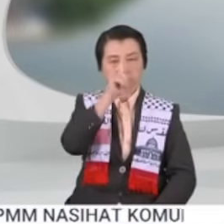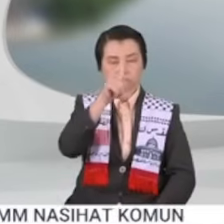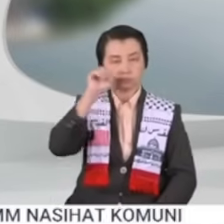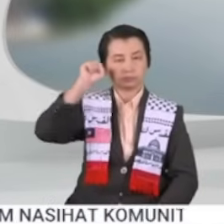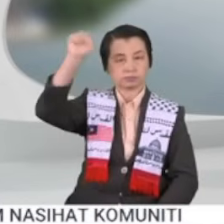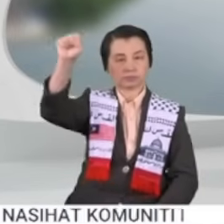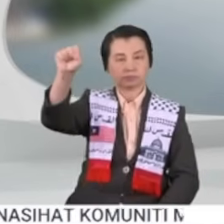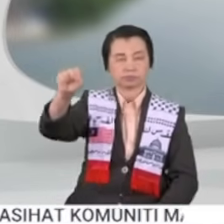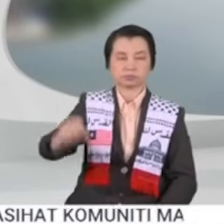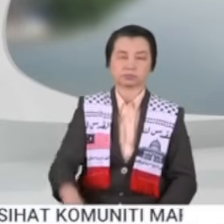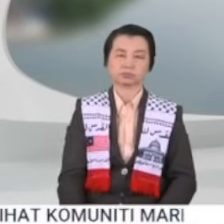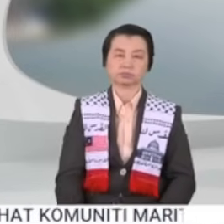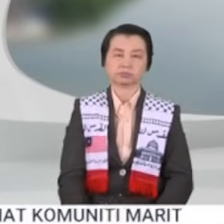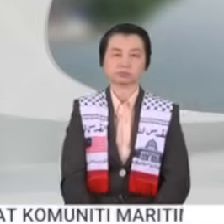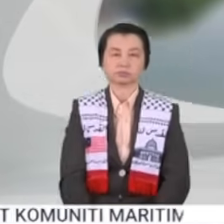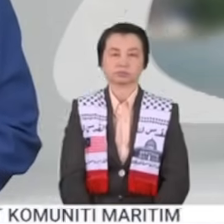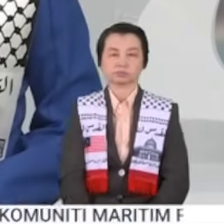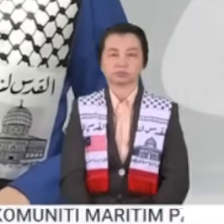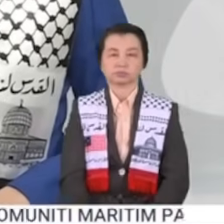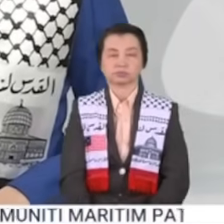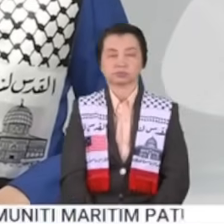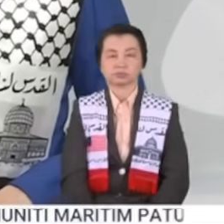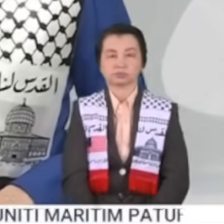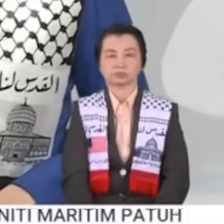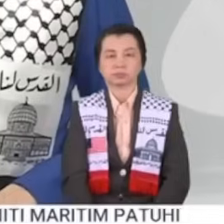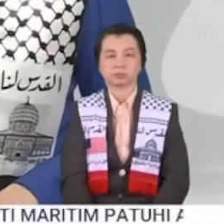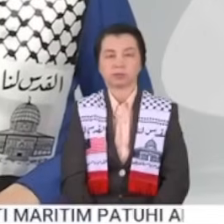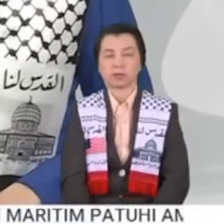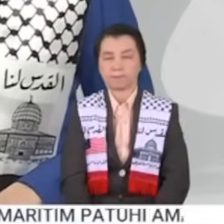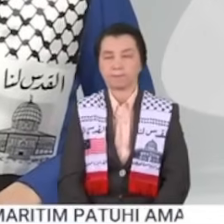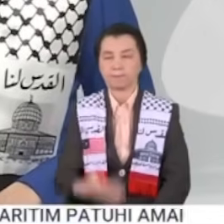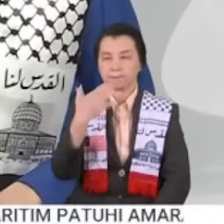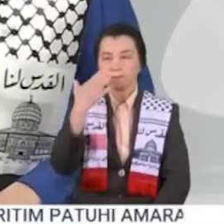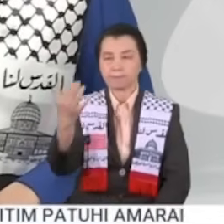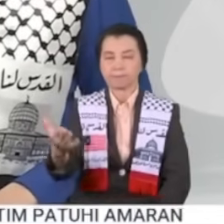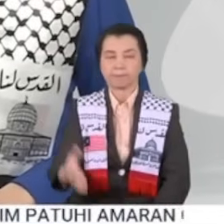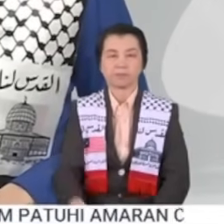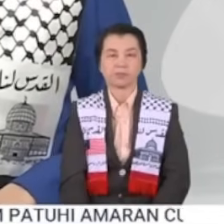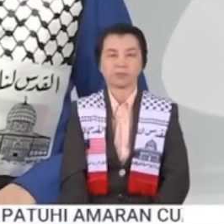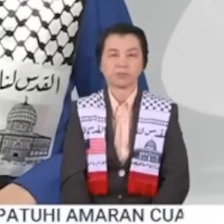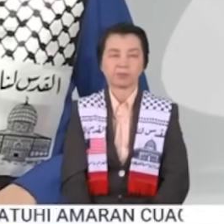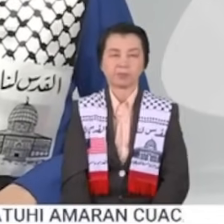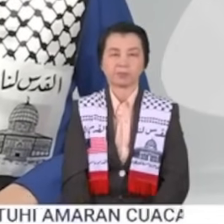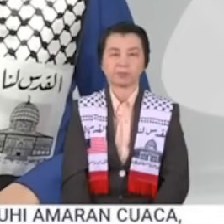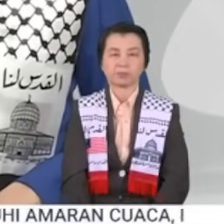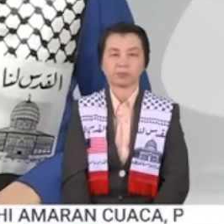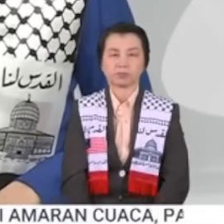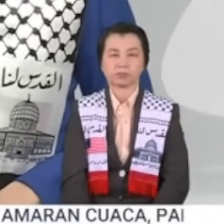kembali bersama Sahi baik Rita Terima